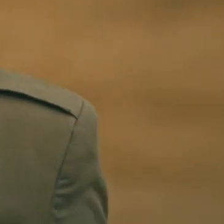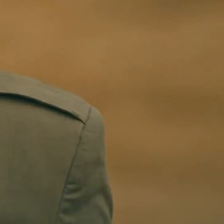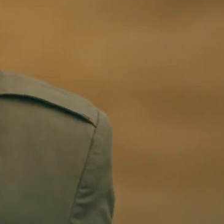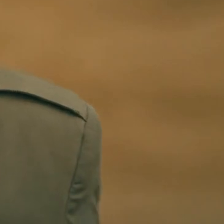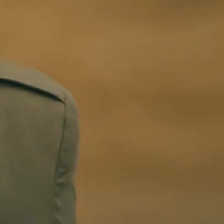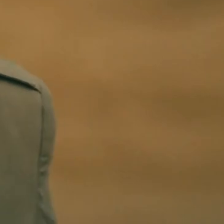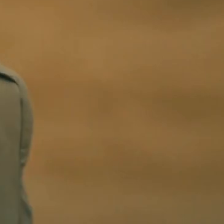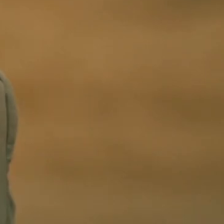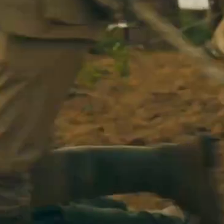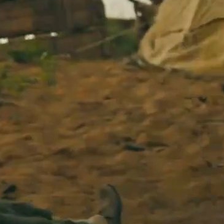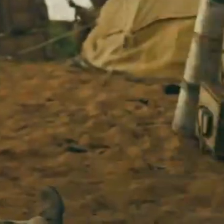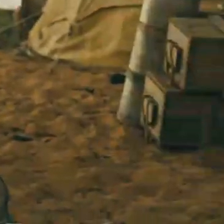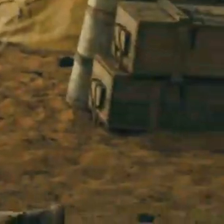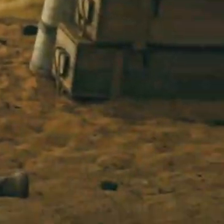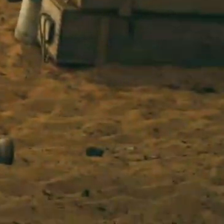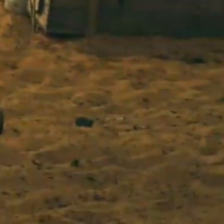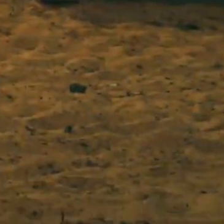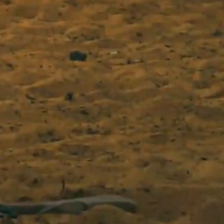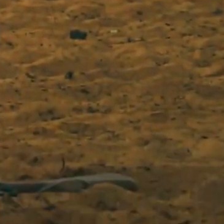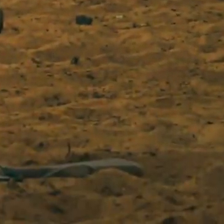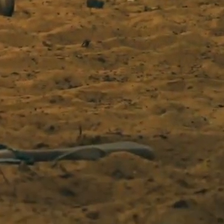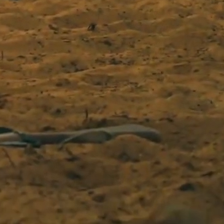sırtını sıvazladı.